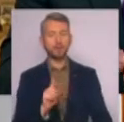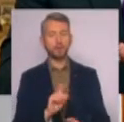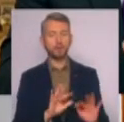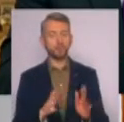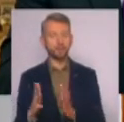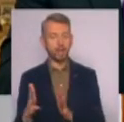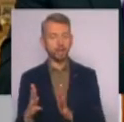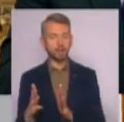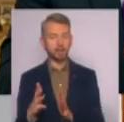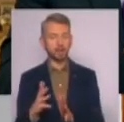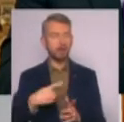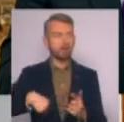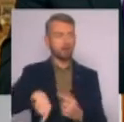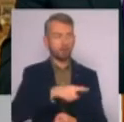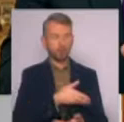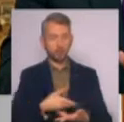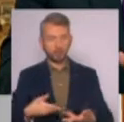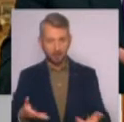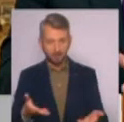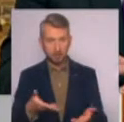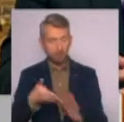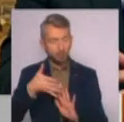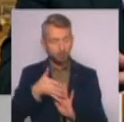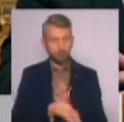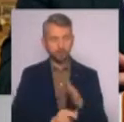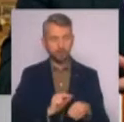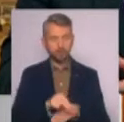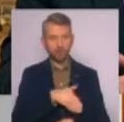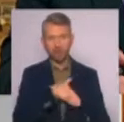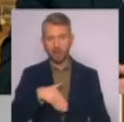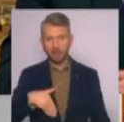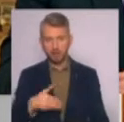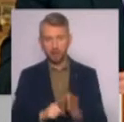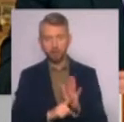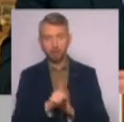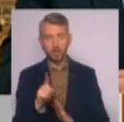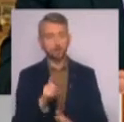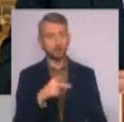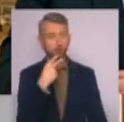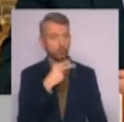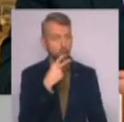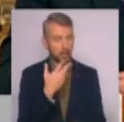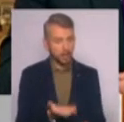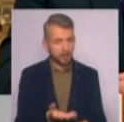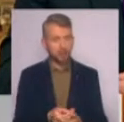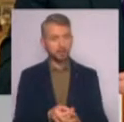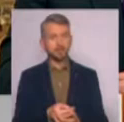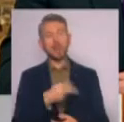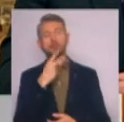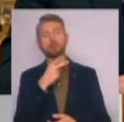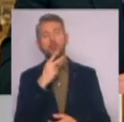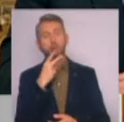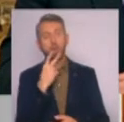відбувається навкруги нас, пропускається через легені, починаючи з тютюнопаління.